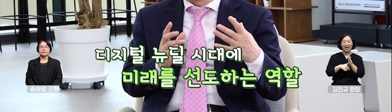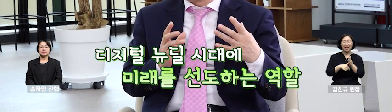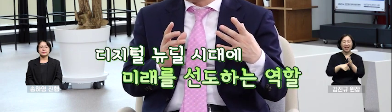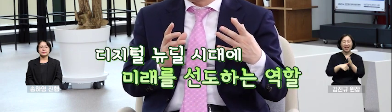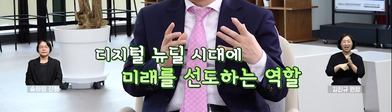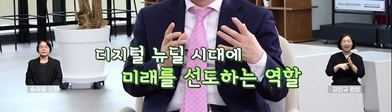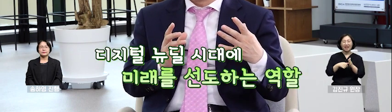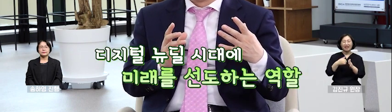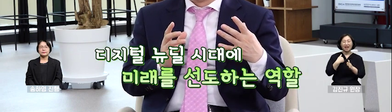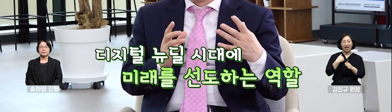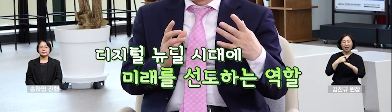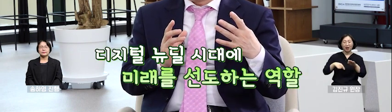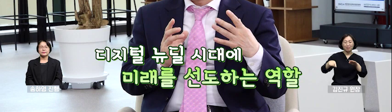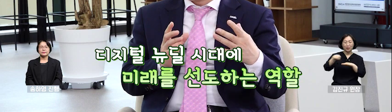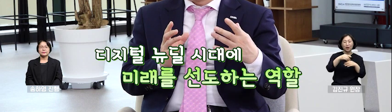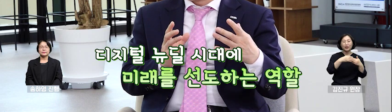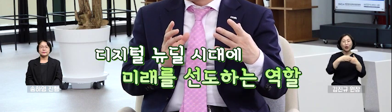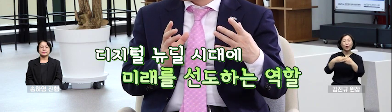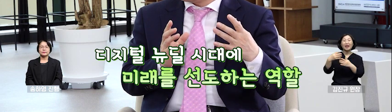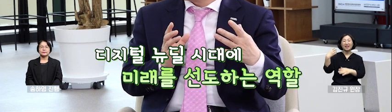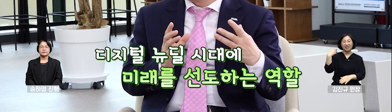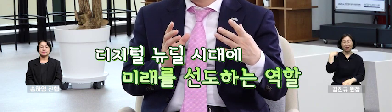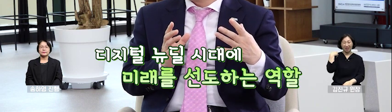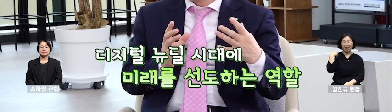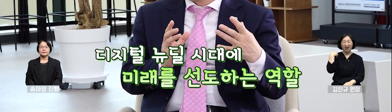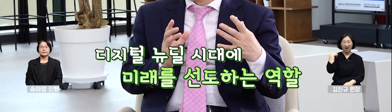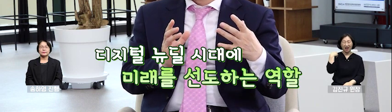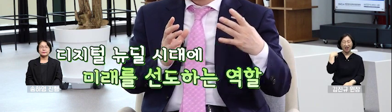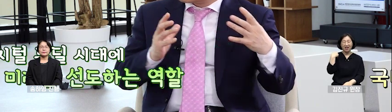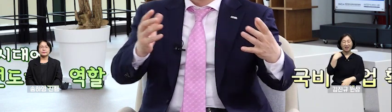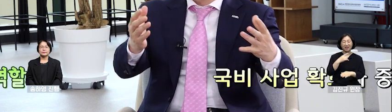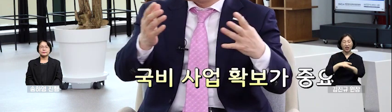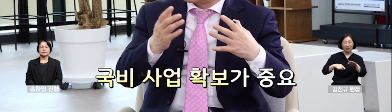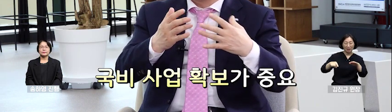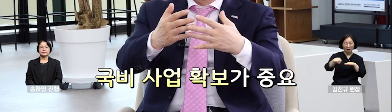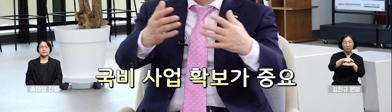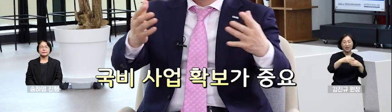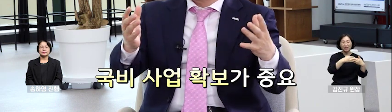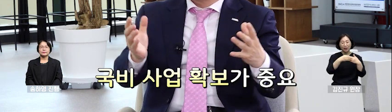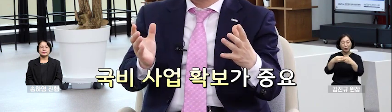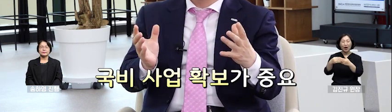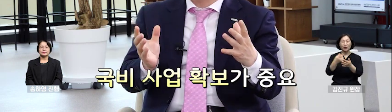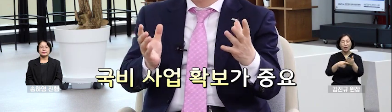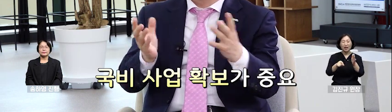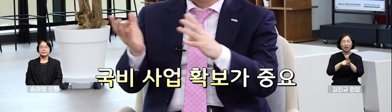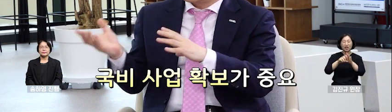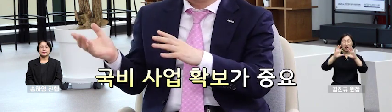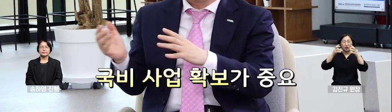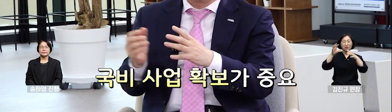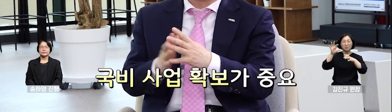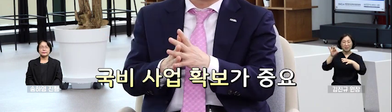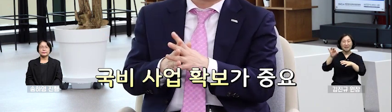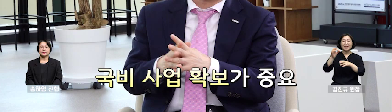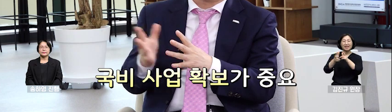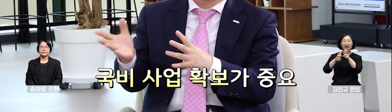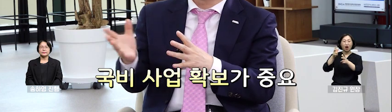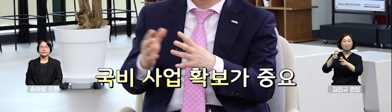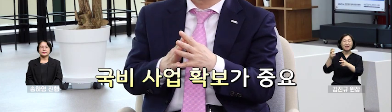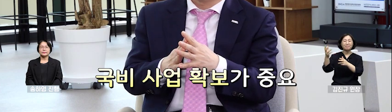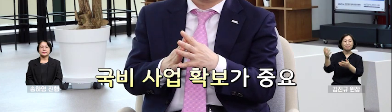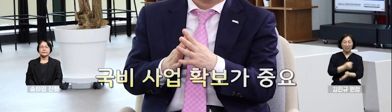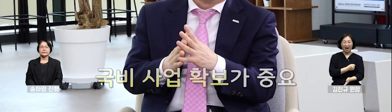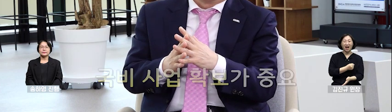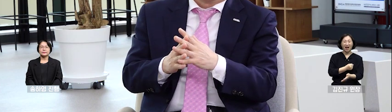선도하는 그런 역할이 울 또 선도를 하기 위해서는 사실 국사 불만이 좀 확보를 해야 그걸로 할 수 있으니까 아까도